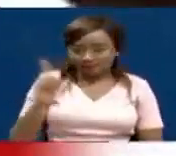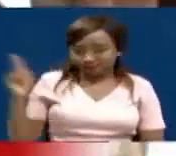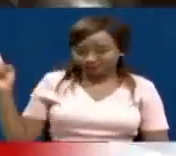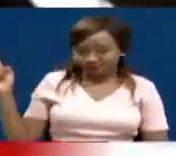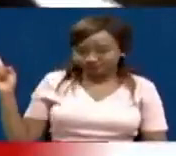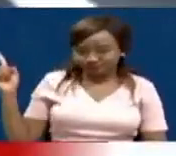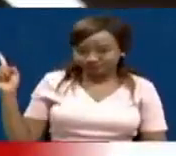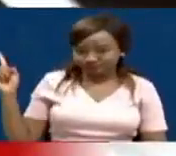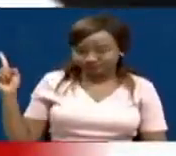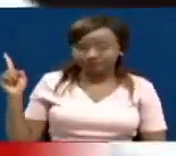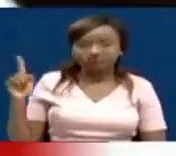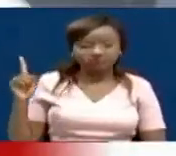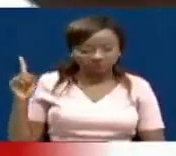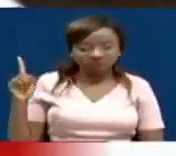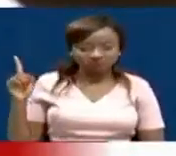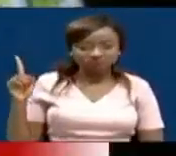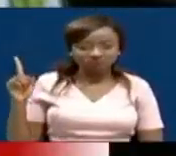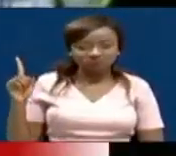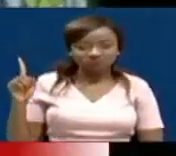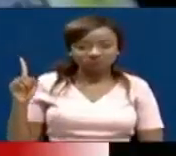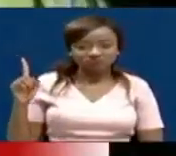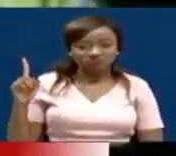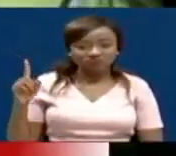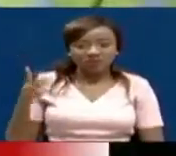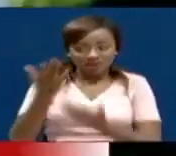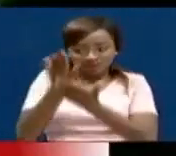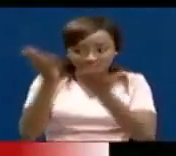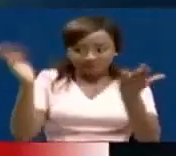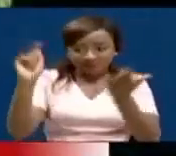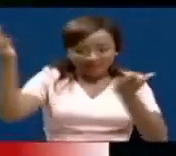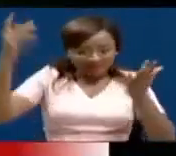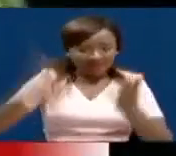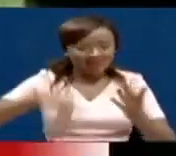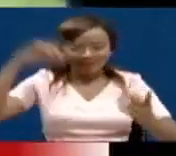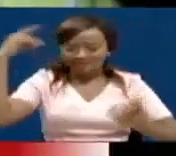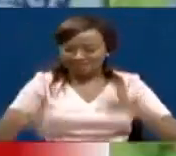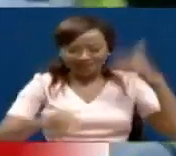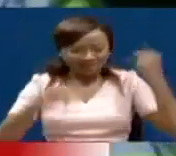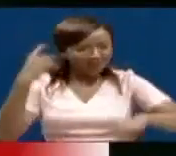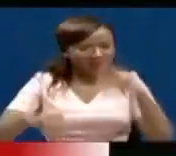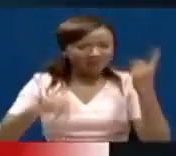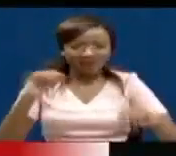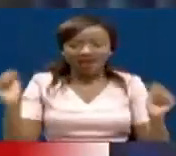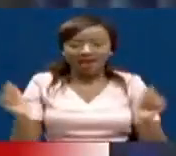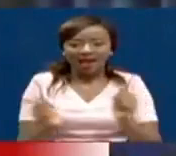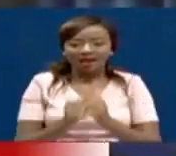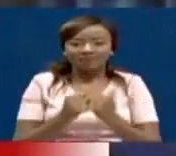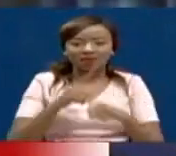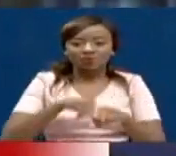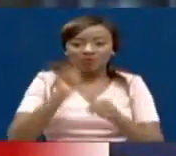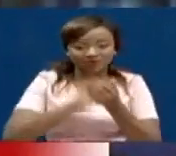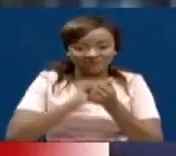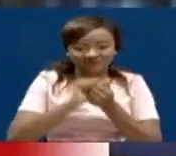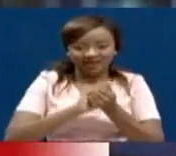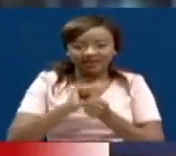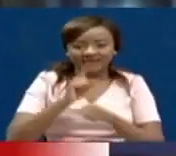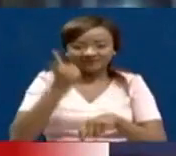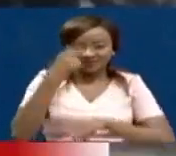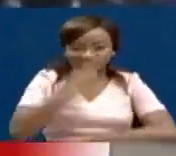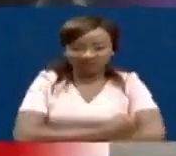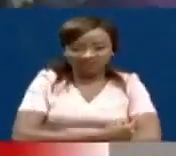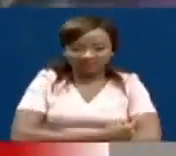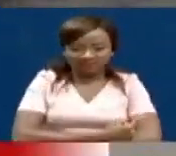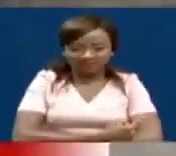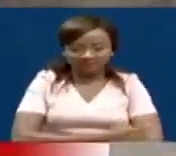Haya yanajiri wakati ambapo visa hivi vya Wakenya kutandikwa vilisheheni siku ya kwanza ya utekelezwaji wa amri ya kutotoka